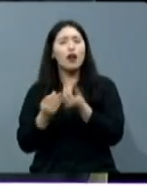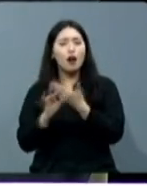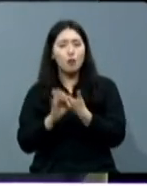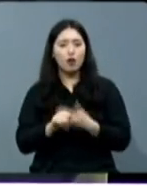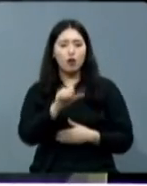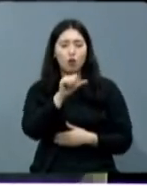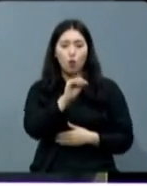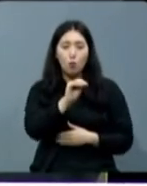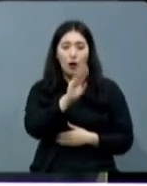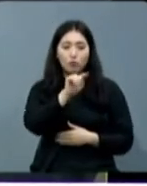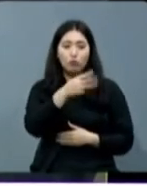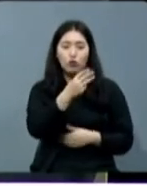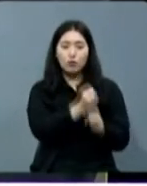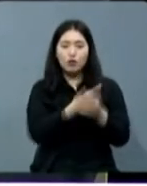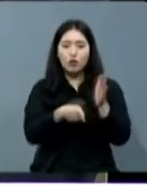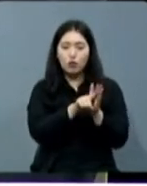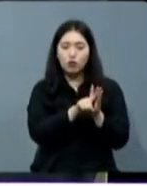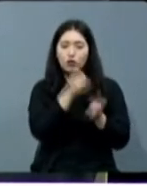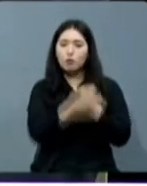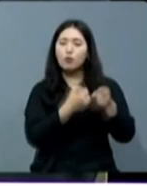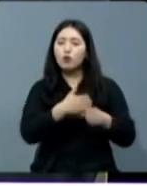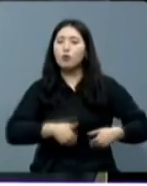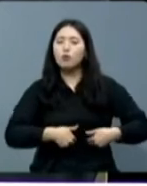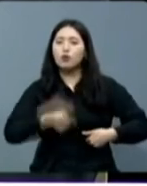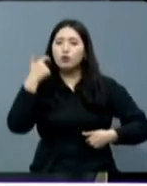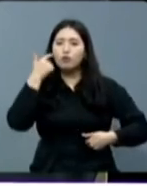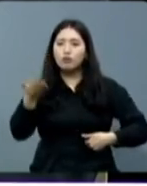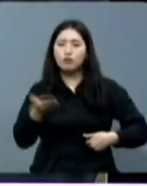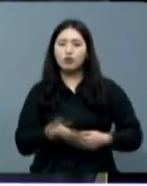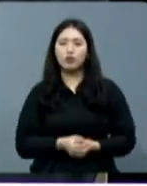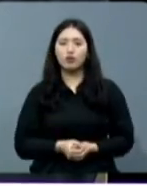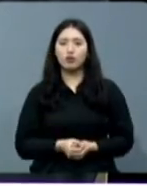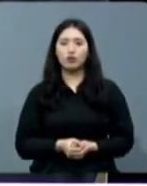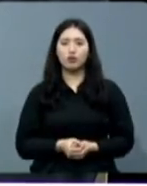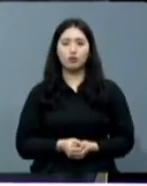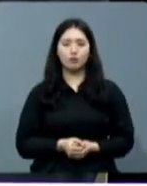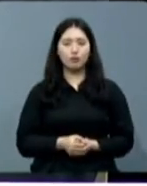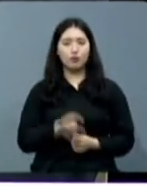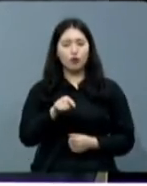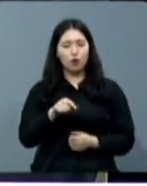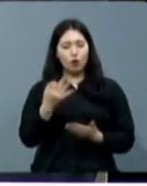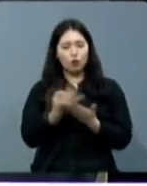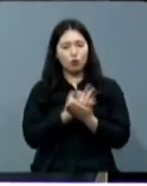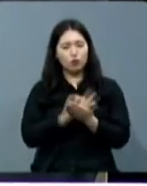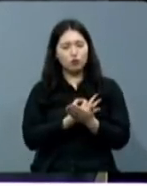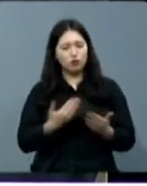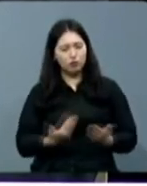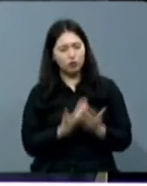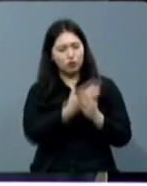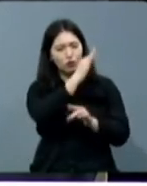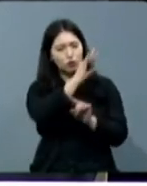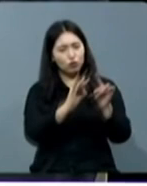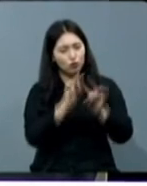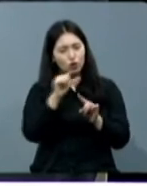걸립니까? 글쎄요. 그게 이제 소득 성장률을